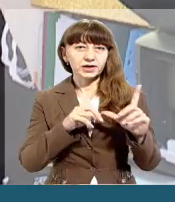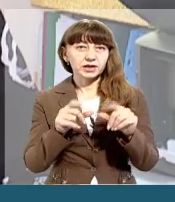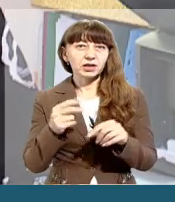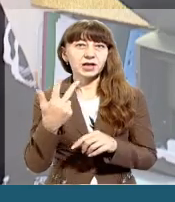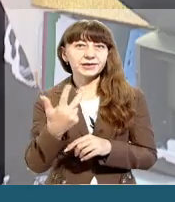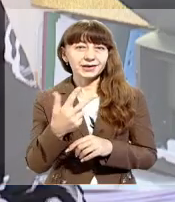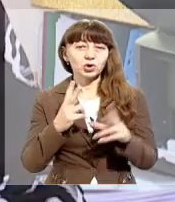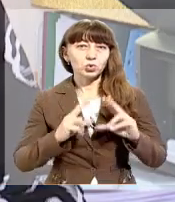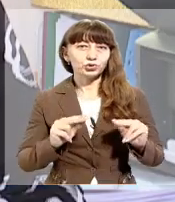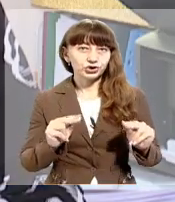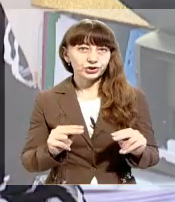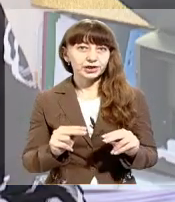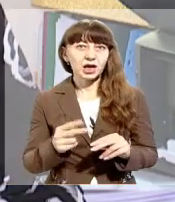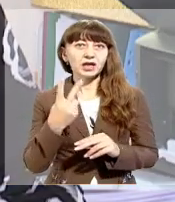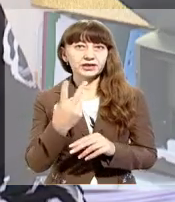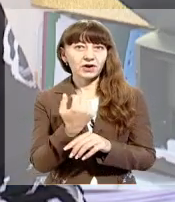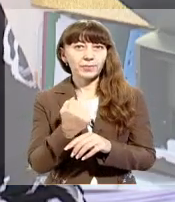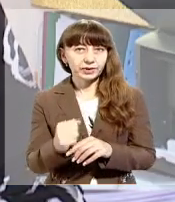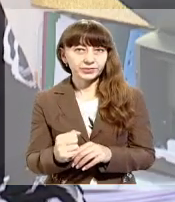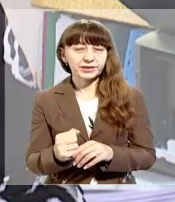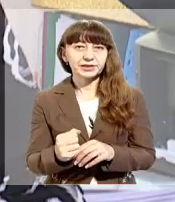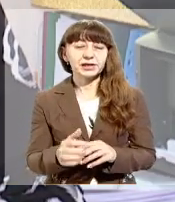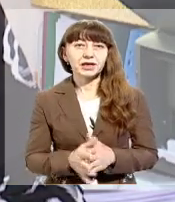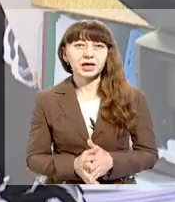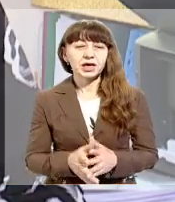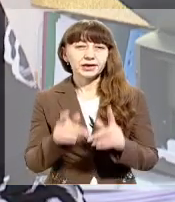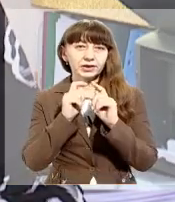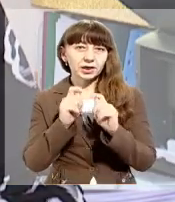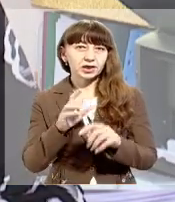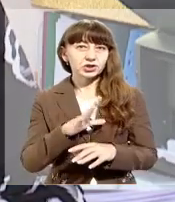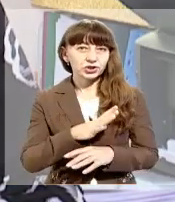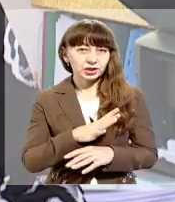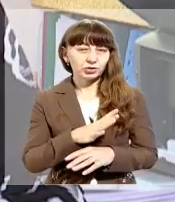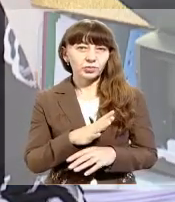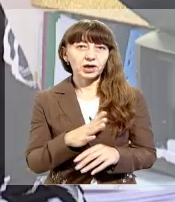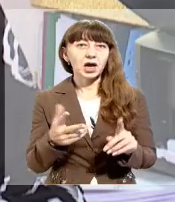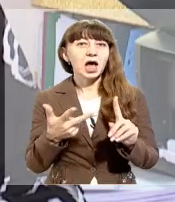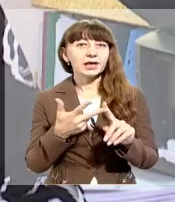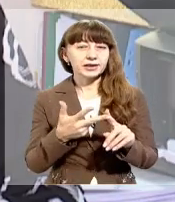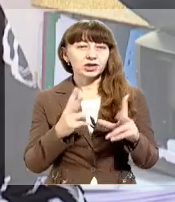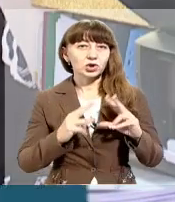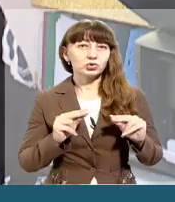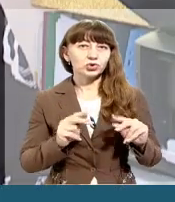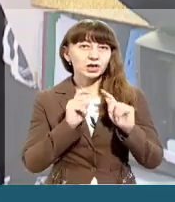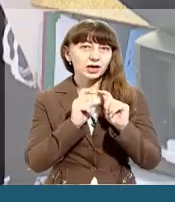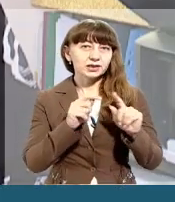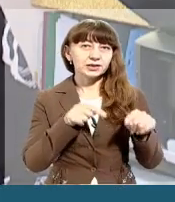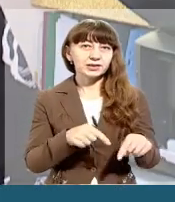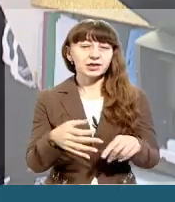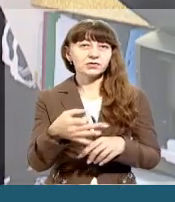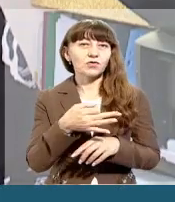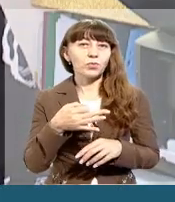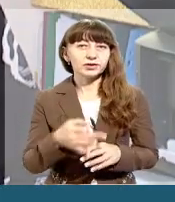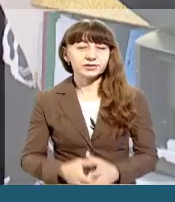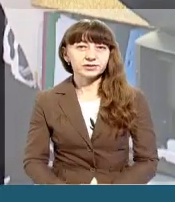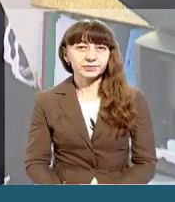3 педагога. Өткен жылы Костанай қаласынан республикаға 3 мұғалім аттанды. Оның ішінде 2 мұғалім үздік атанды. Бір